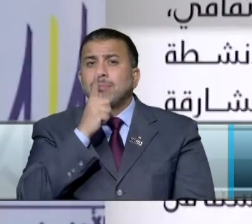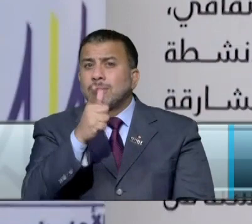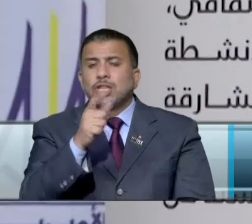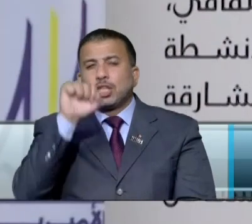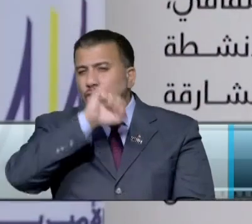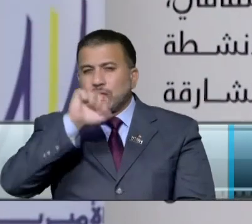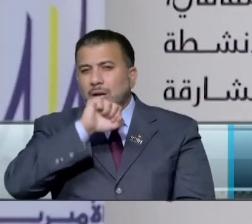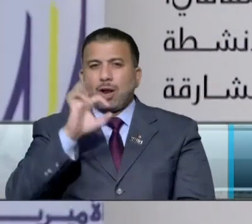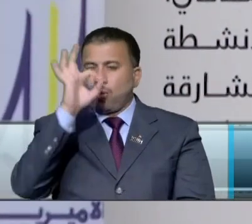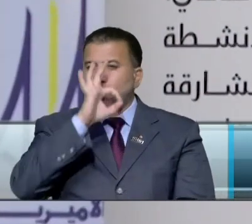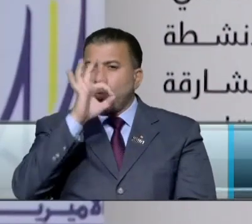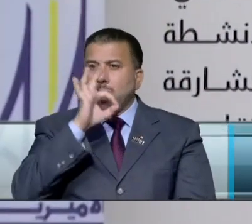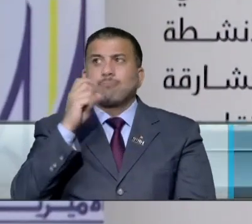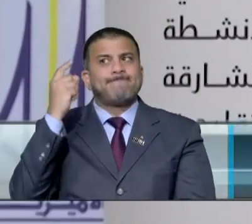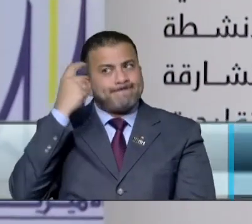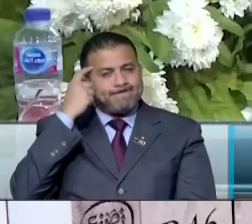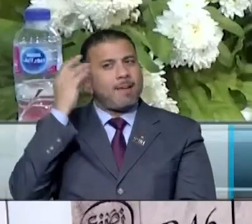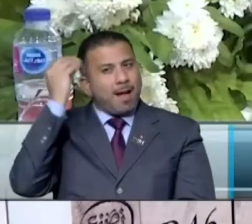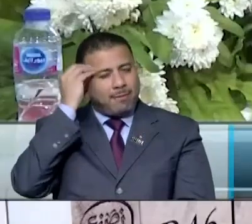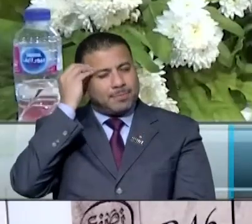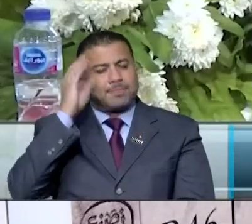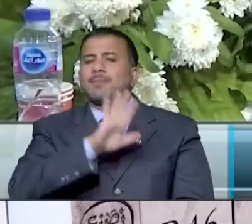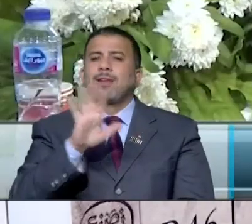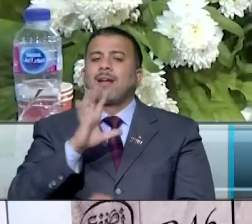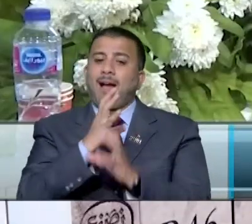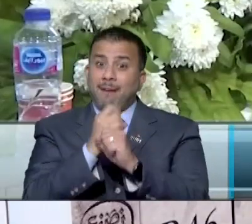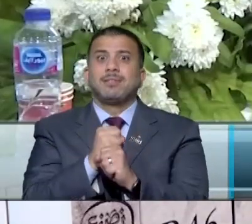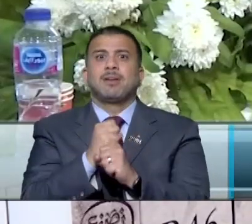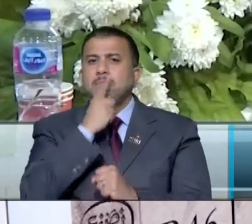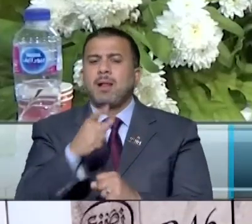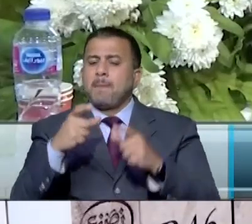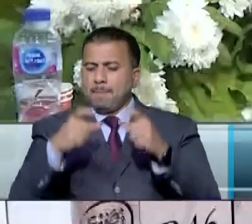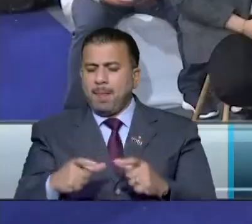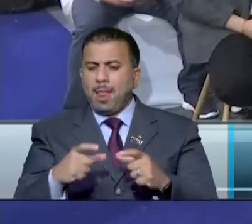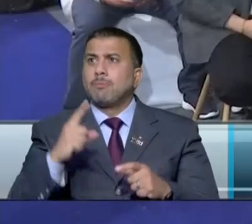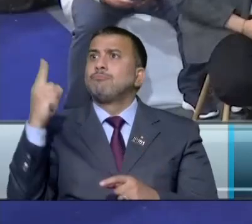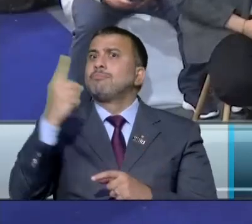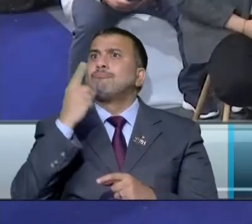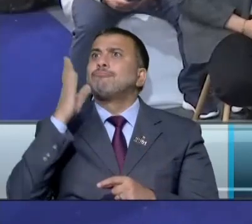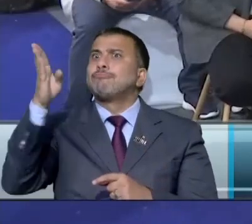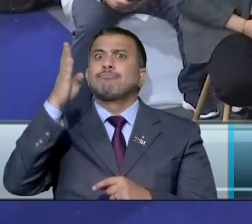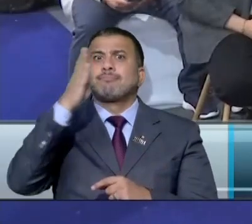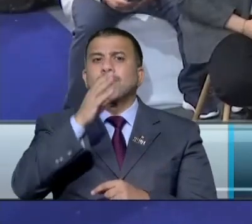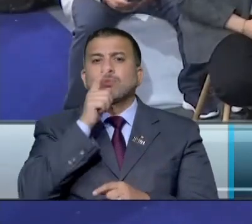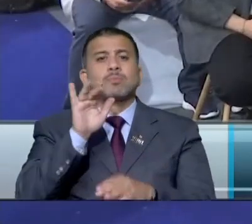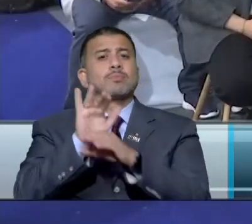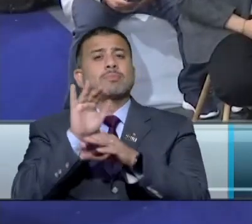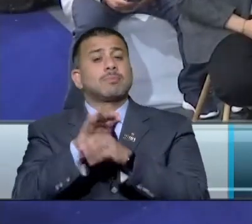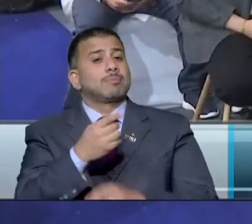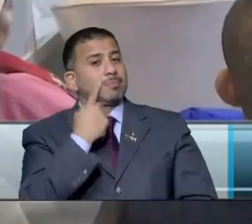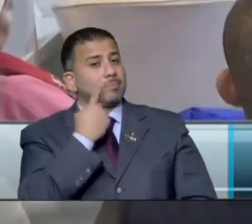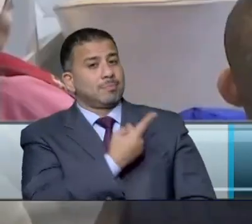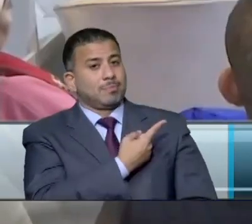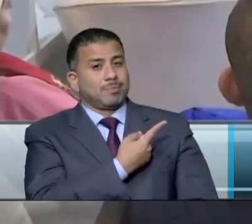معهد الشارقة للتراث، وأكدها في كل فعالياته المحلية والدولية، أحدثها تلك الندوة التي نظمها